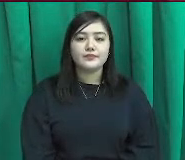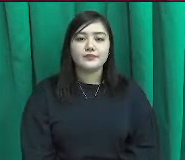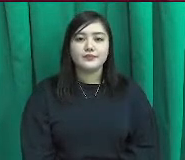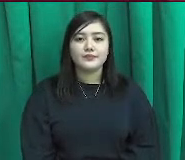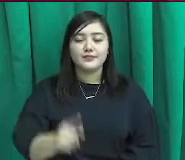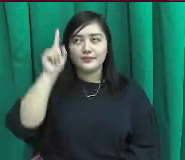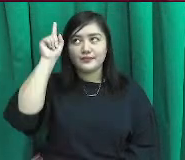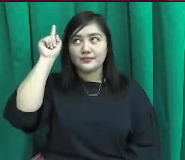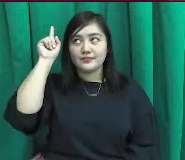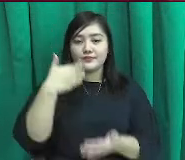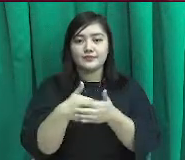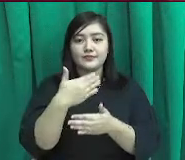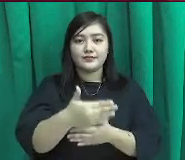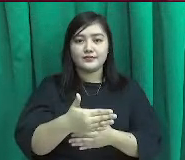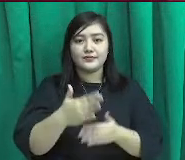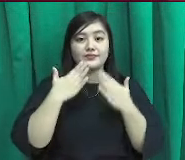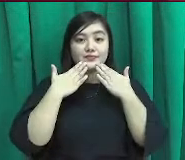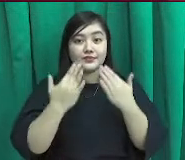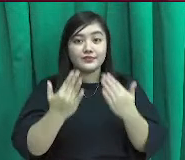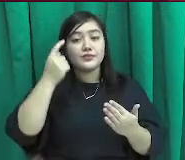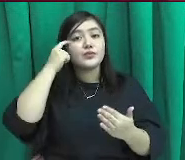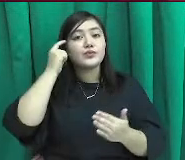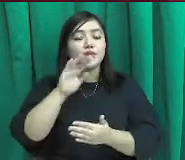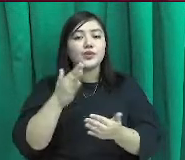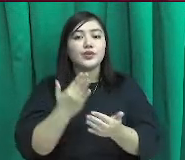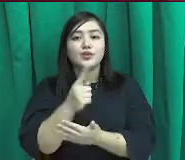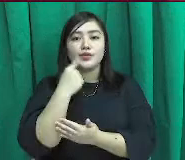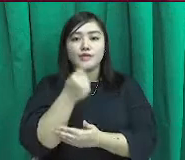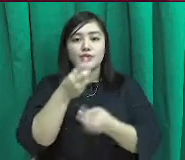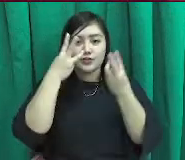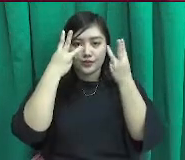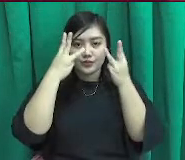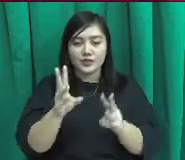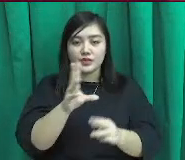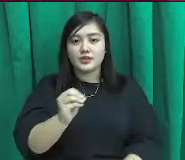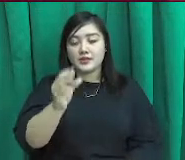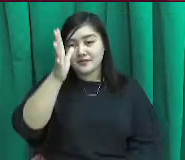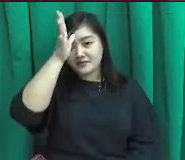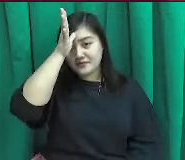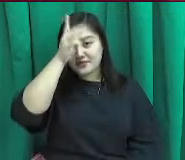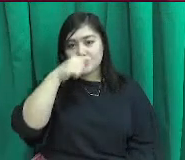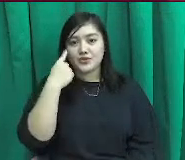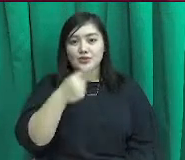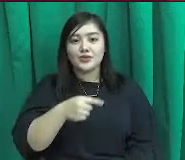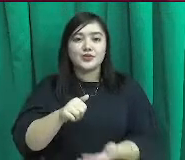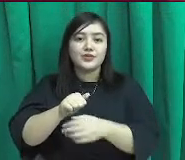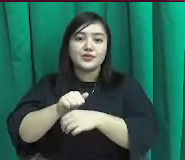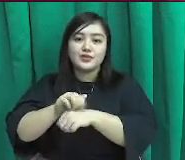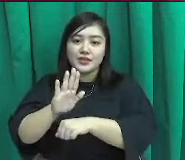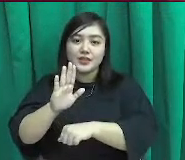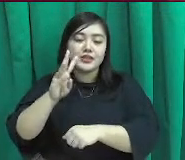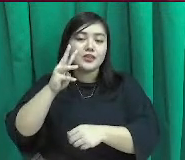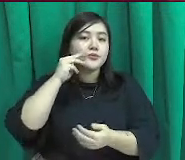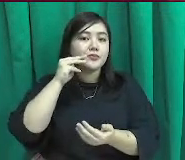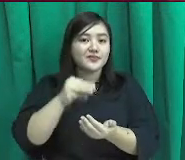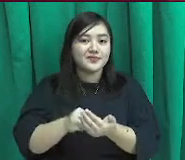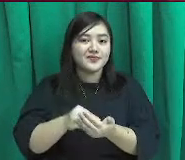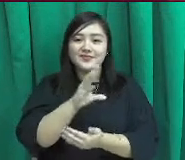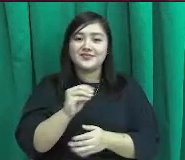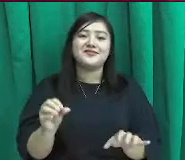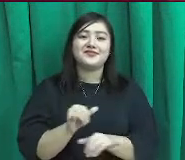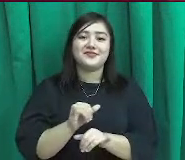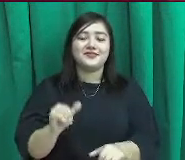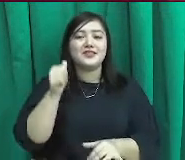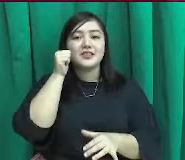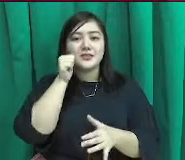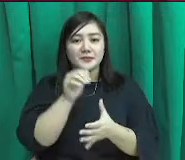po ng mga nanood po. At salamat sa mga tatay na mga nag-comments. Yes, amen. At amen. Sa mga nanay. Salamat po